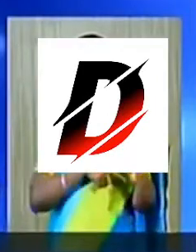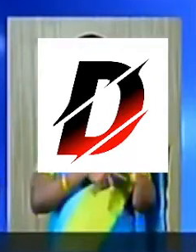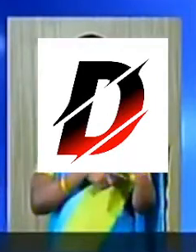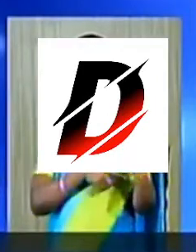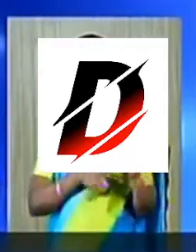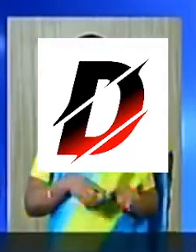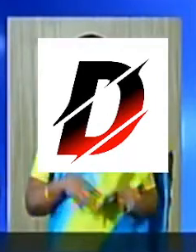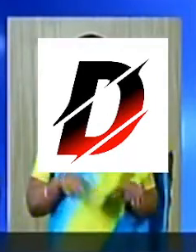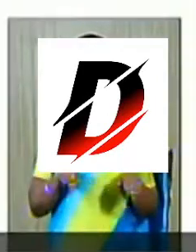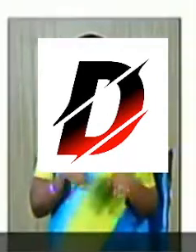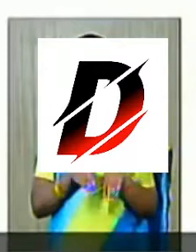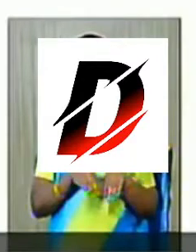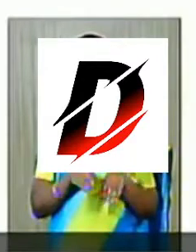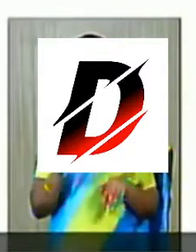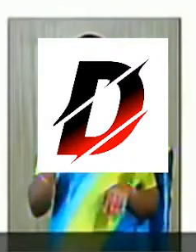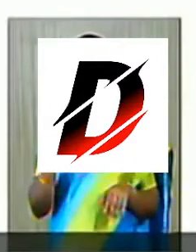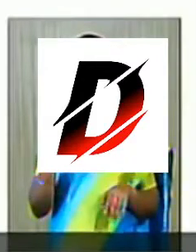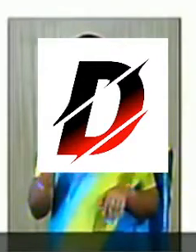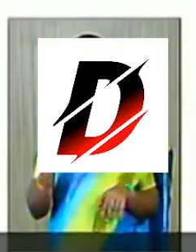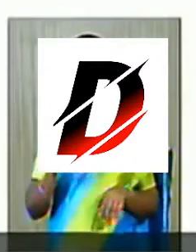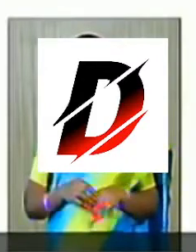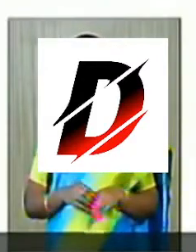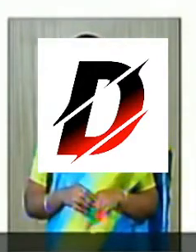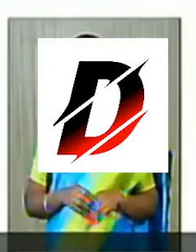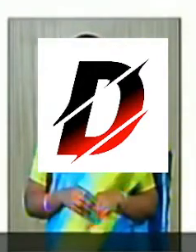என்னன்னு போடணும் 0 என்று எழுத வேண்டும்